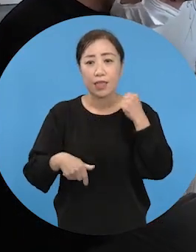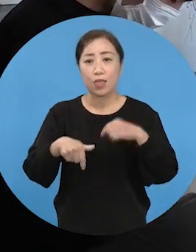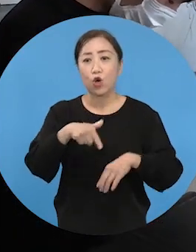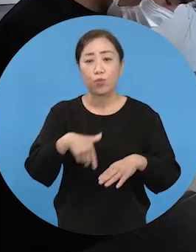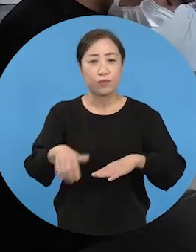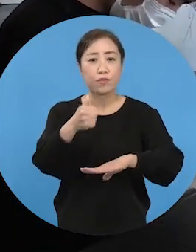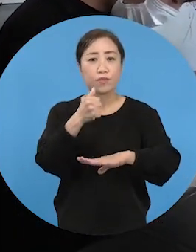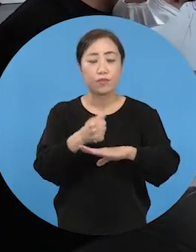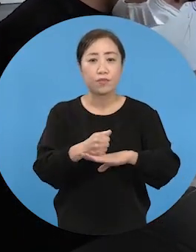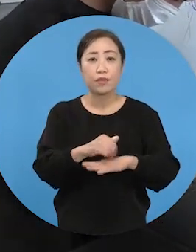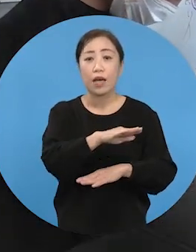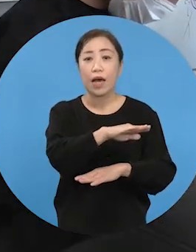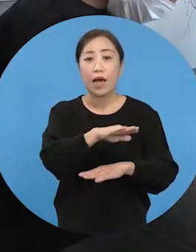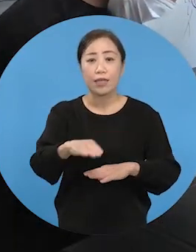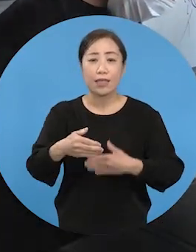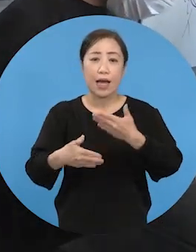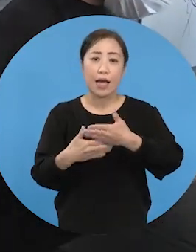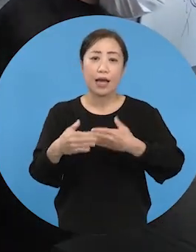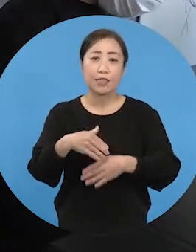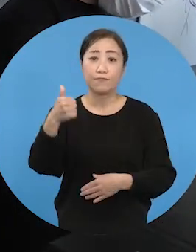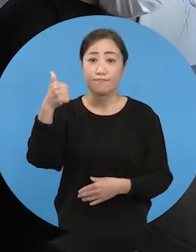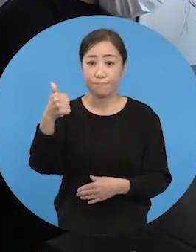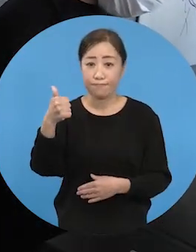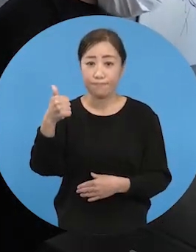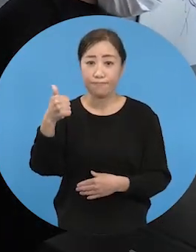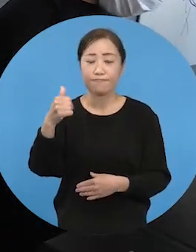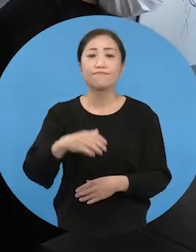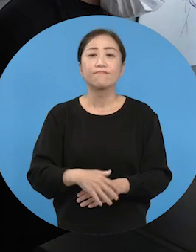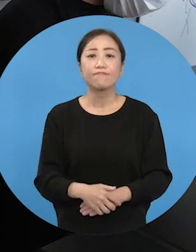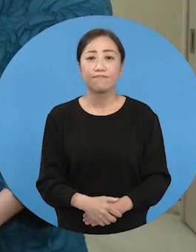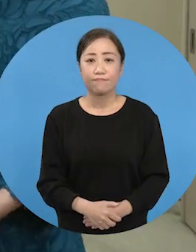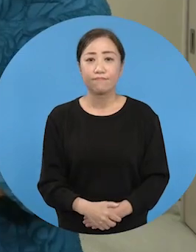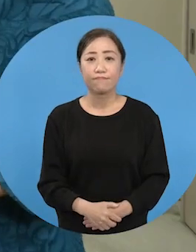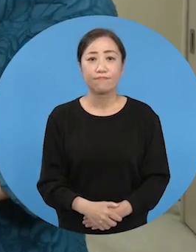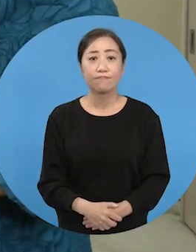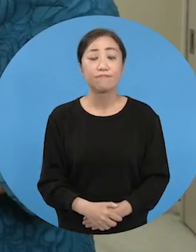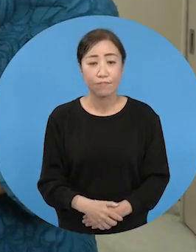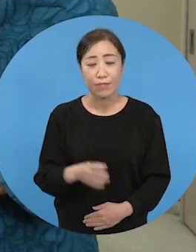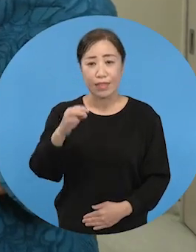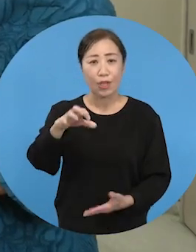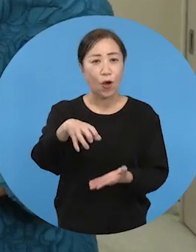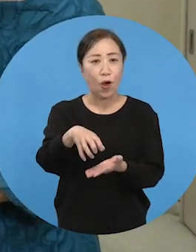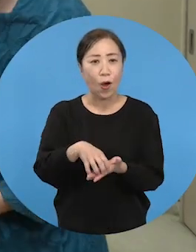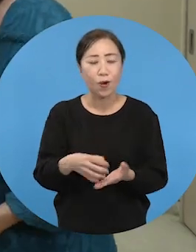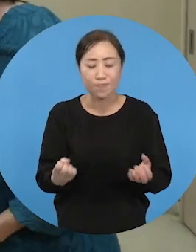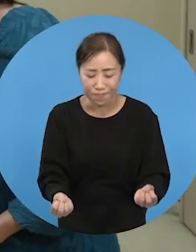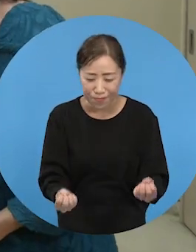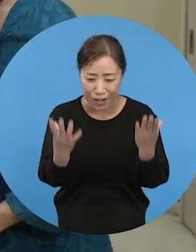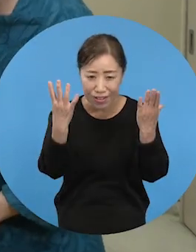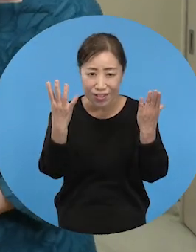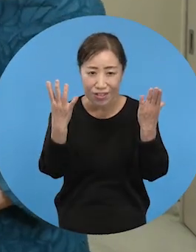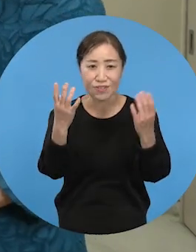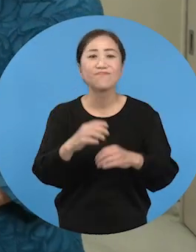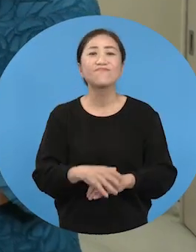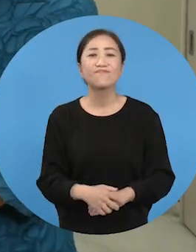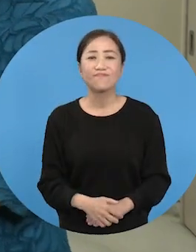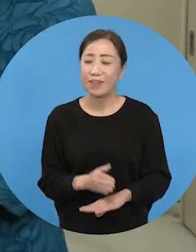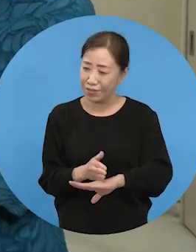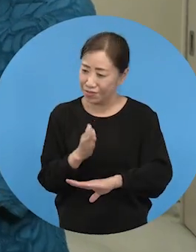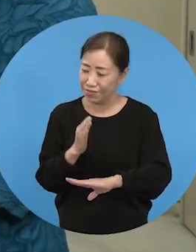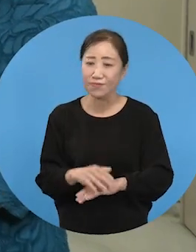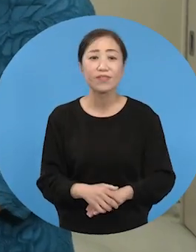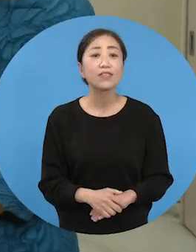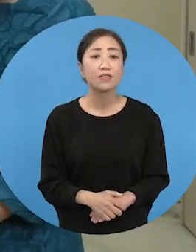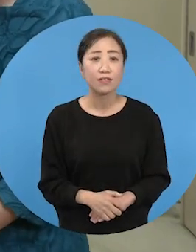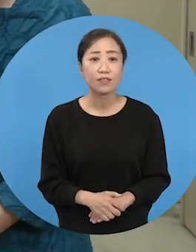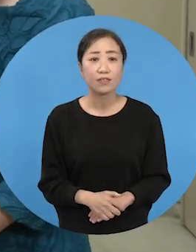長板垣修吾さんです。 出してください、はい、 この度は金賞受賞おめでとうございます。 ありがとうございます。 受賞